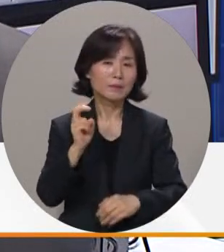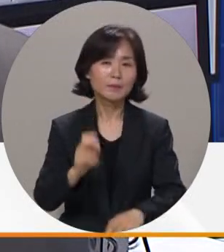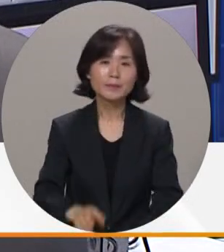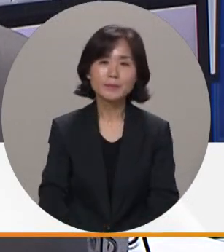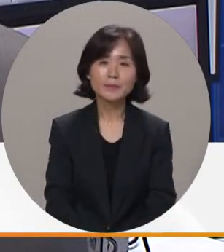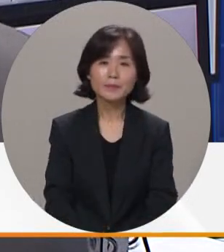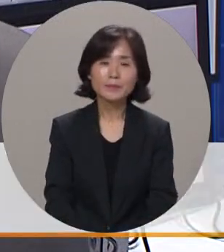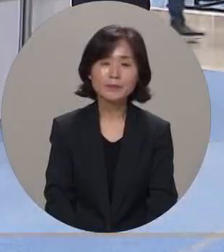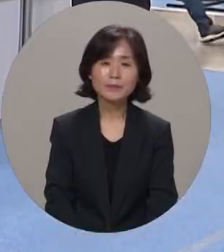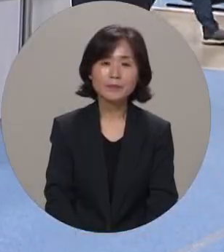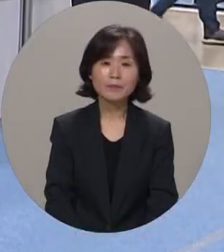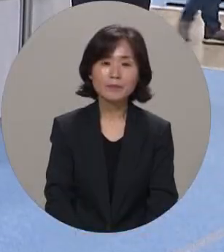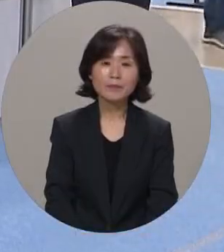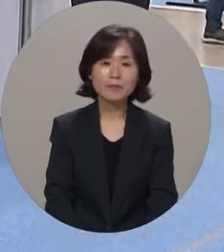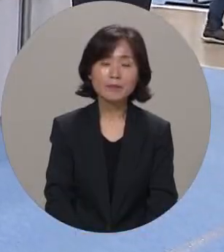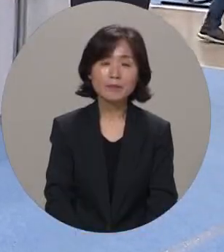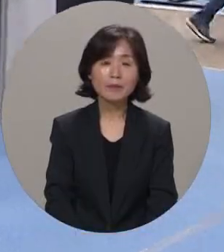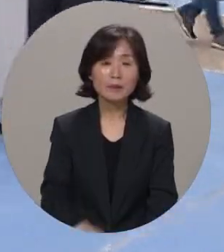것 같습니다.